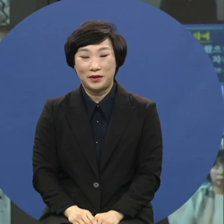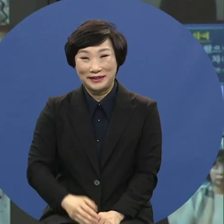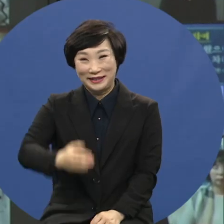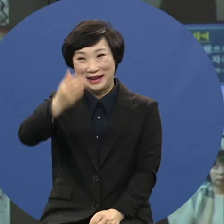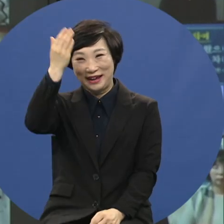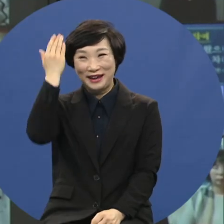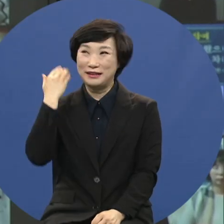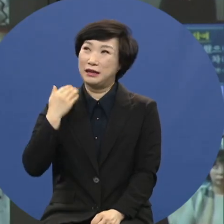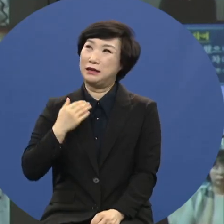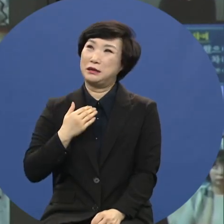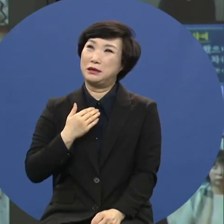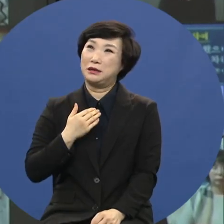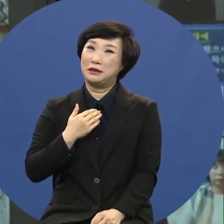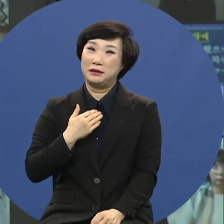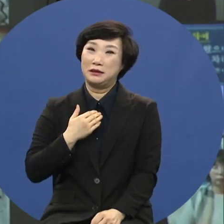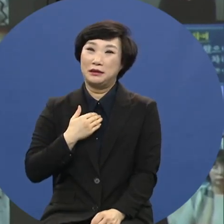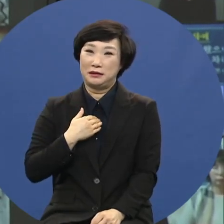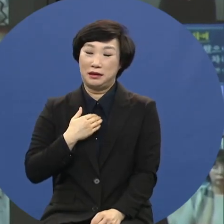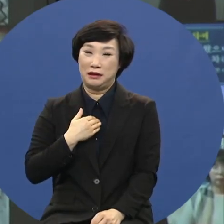옛날에 우리